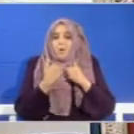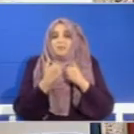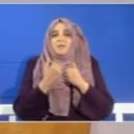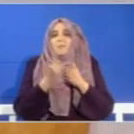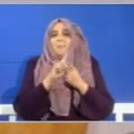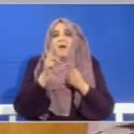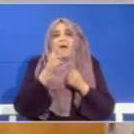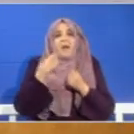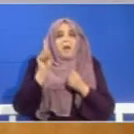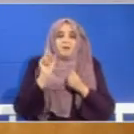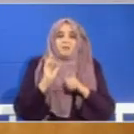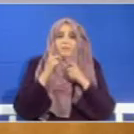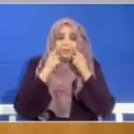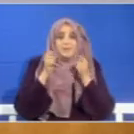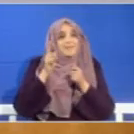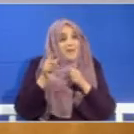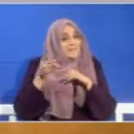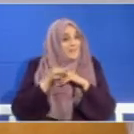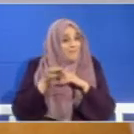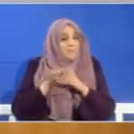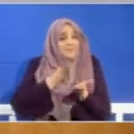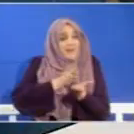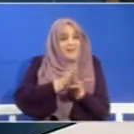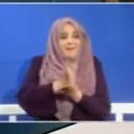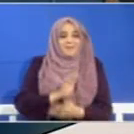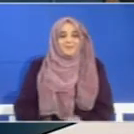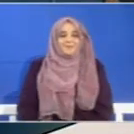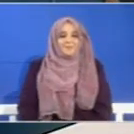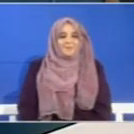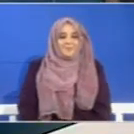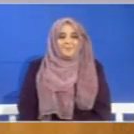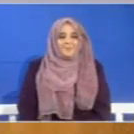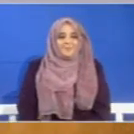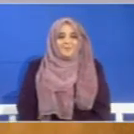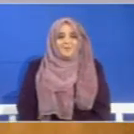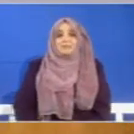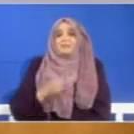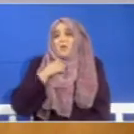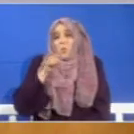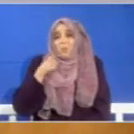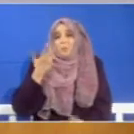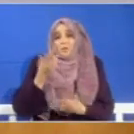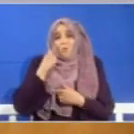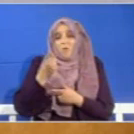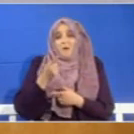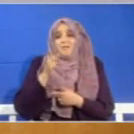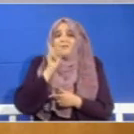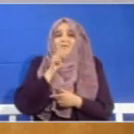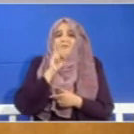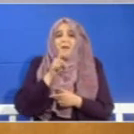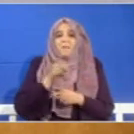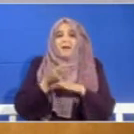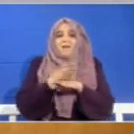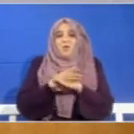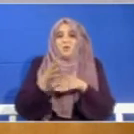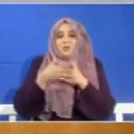الله، هذه الزوجة الصالحة، مثال للزوجة الصالحة. احنا الآن رأنا نشوف أيضا بعض الزوجات الصالحات زوجها قبل ما